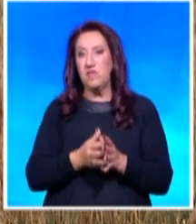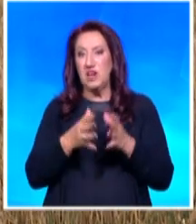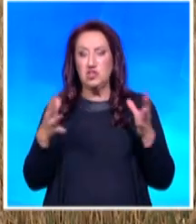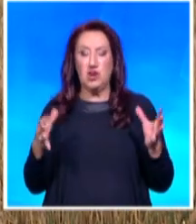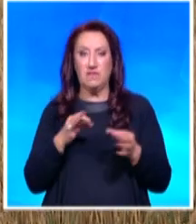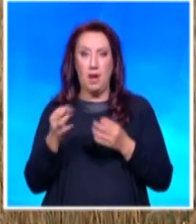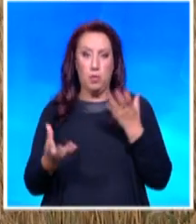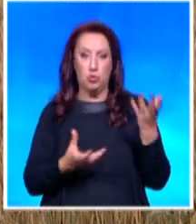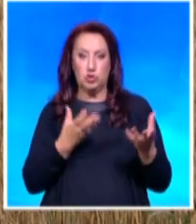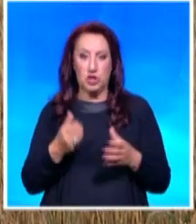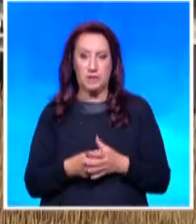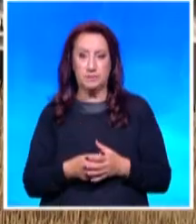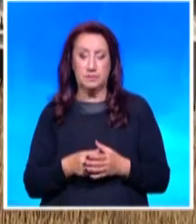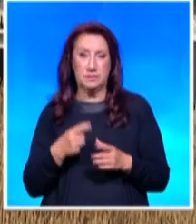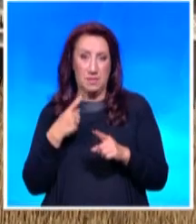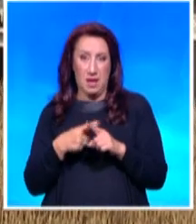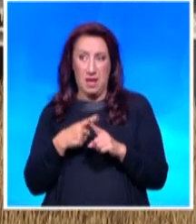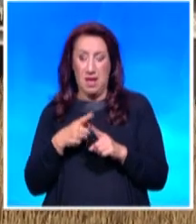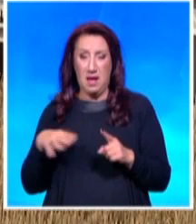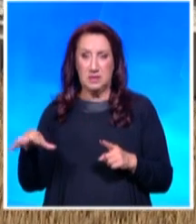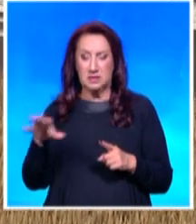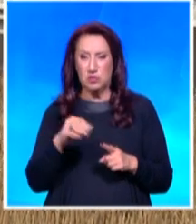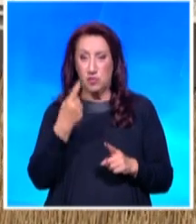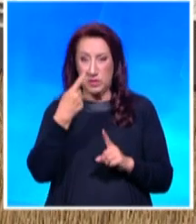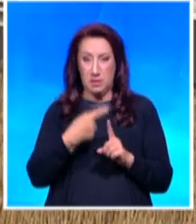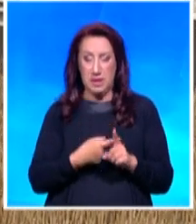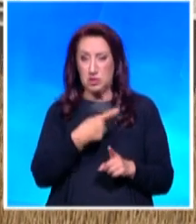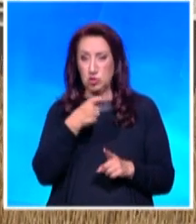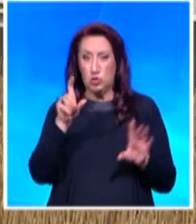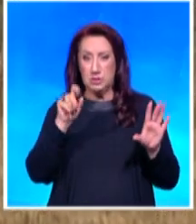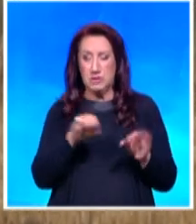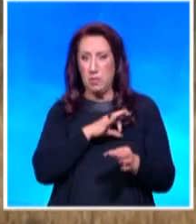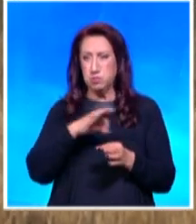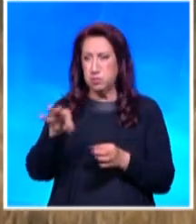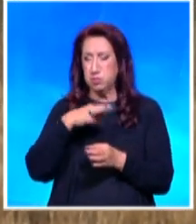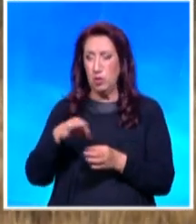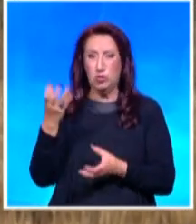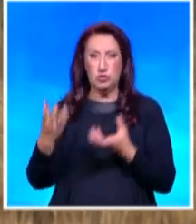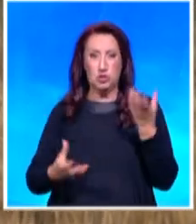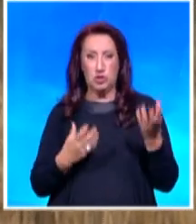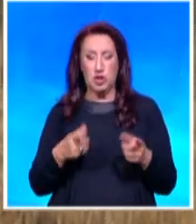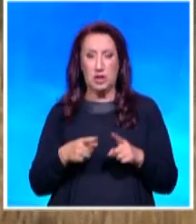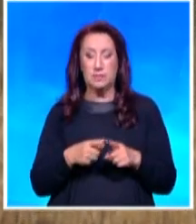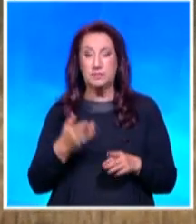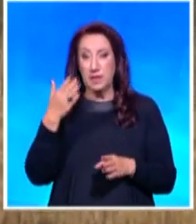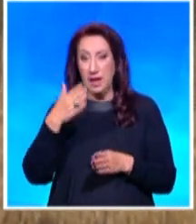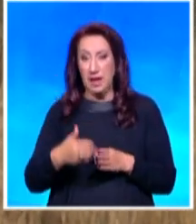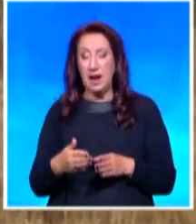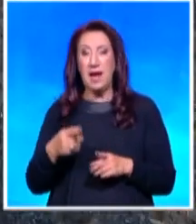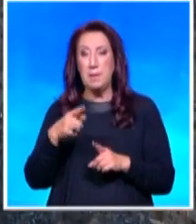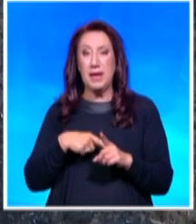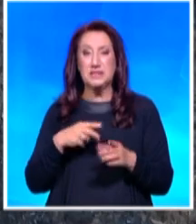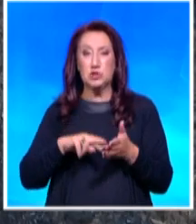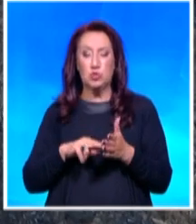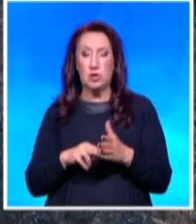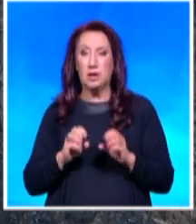В Хасковско само за месец пламнаха близо 170 пожара. Заради многото огнища в края на юли в областта бе обявено и бедствено